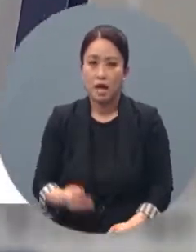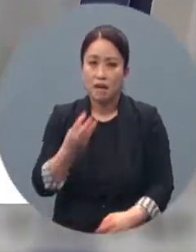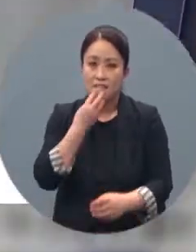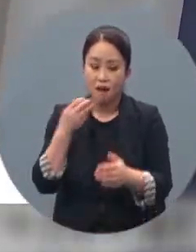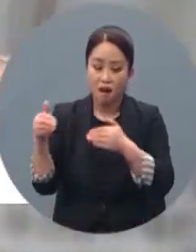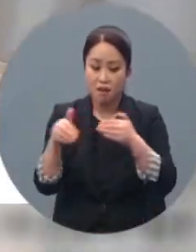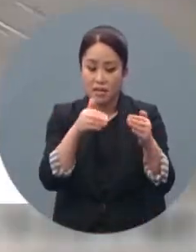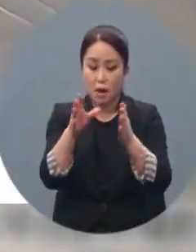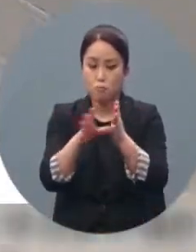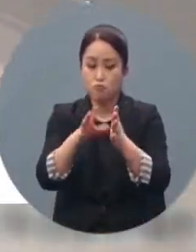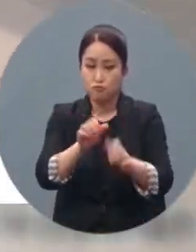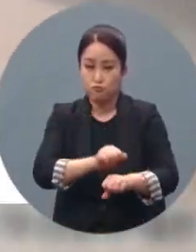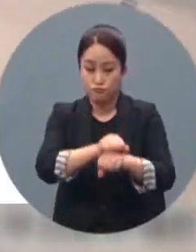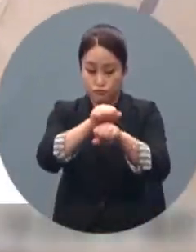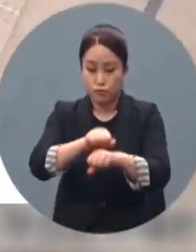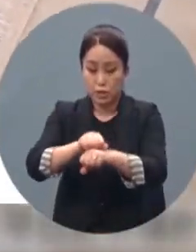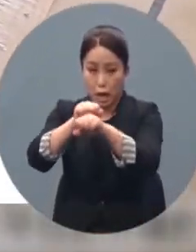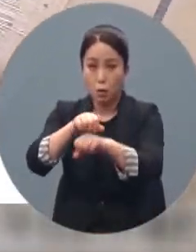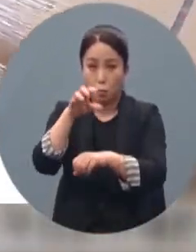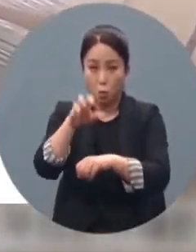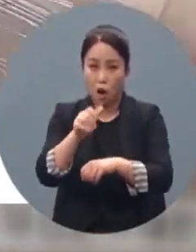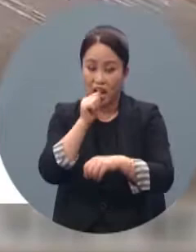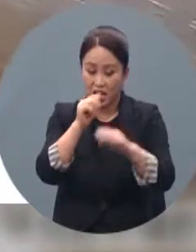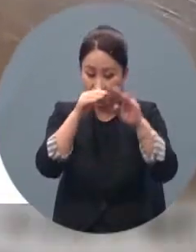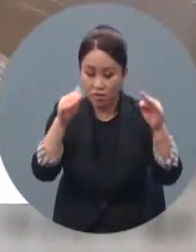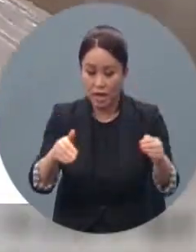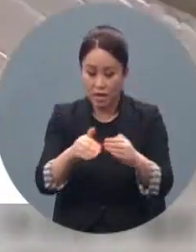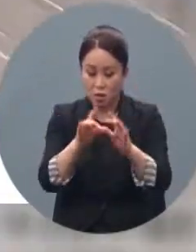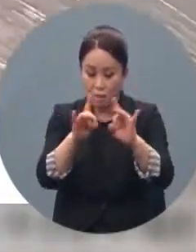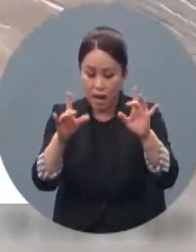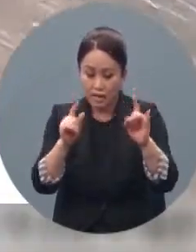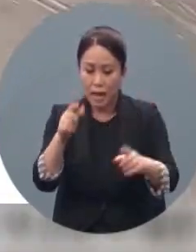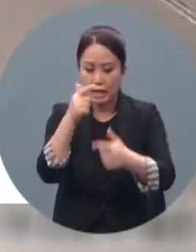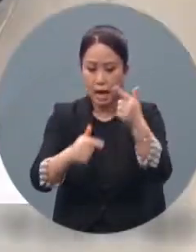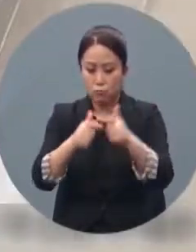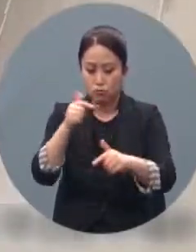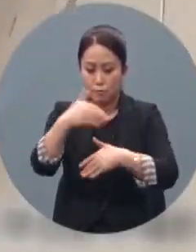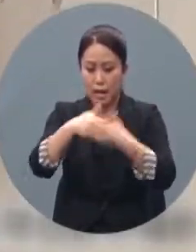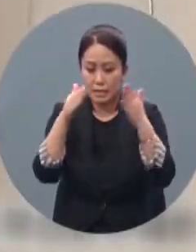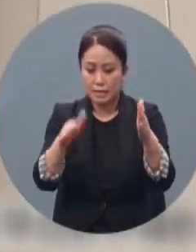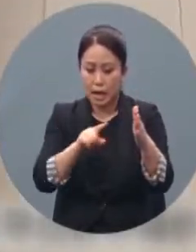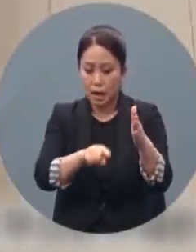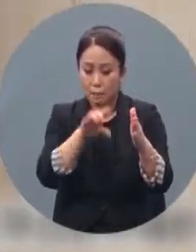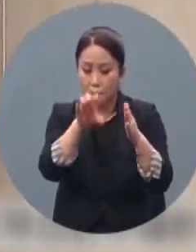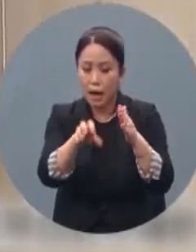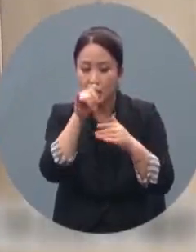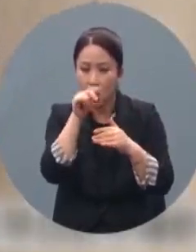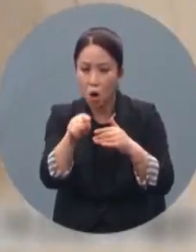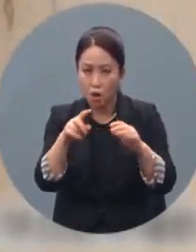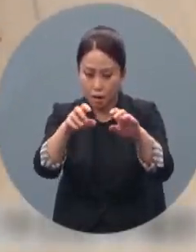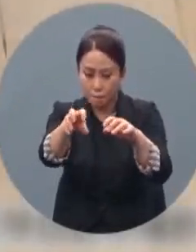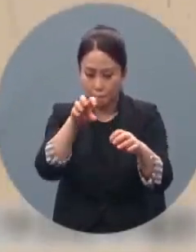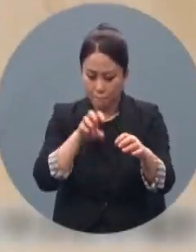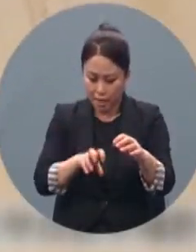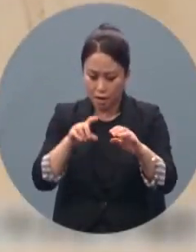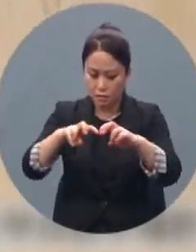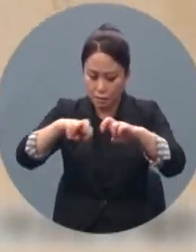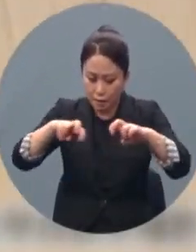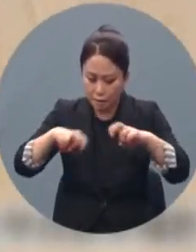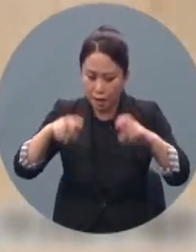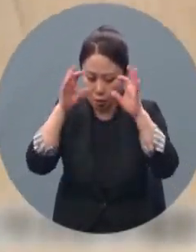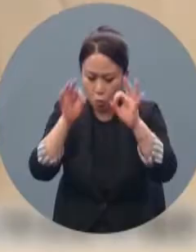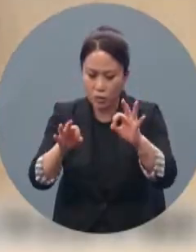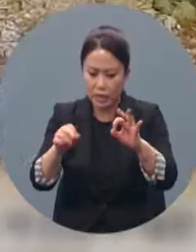경기도의 한 물류창고. 컨테이너마다 커다란 나무 상자들이 들어있습니다. 상자를 꺼내서 뜯어보니 대형 철제